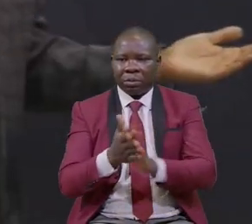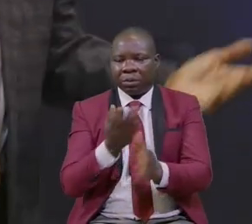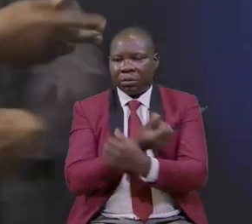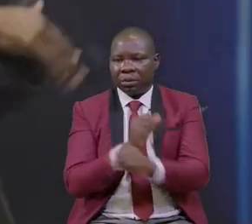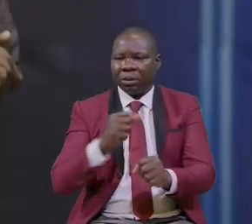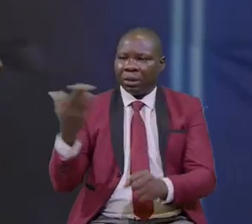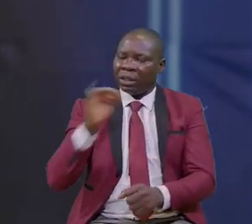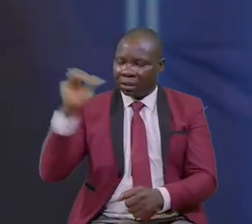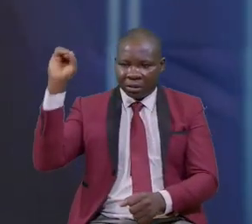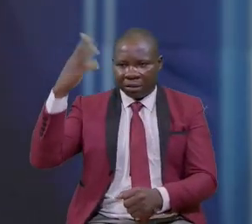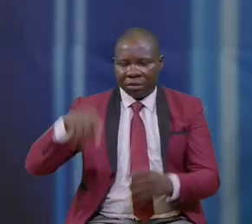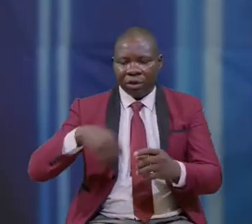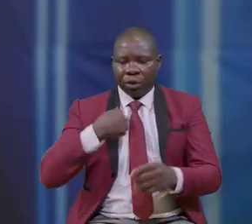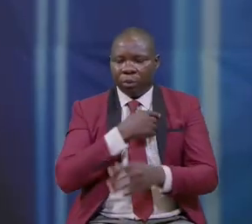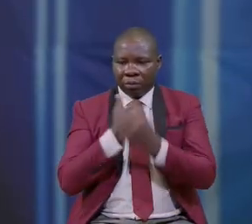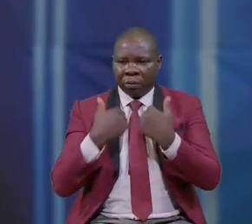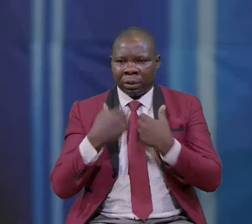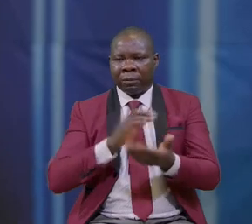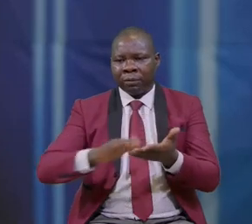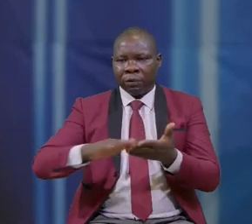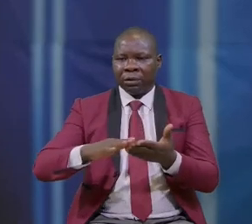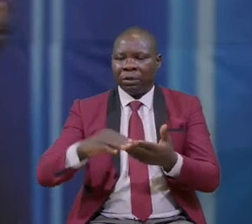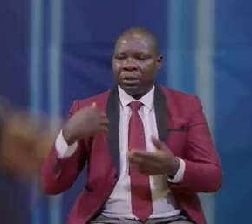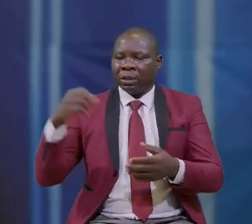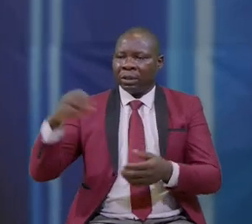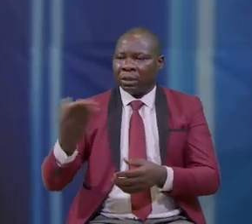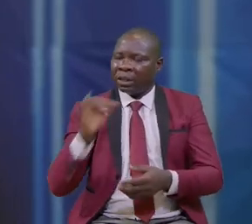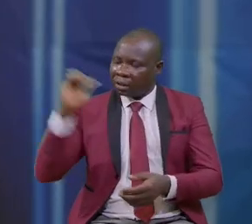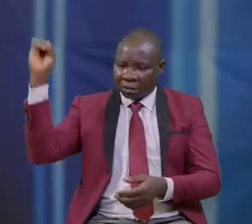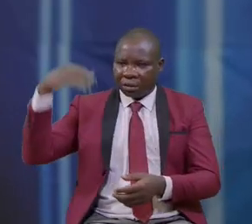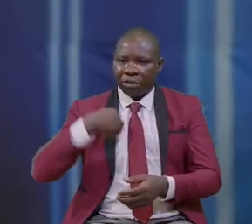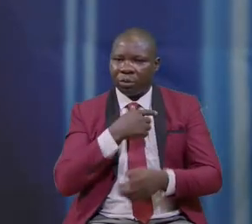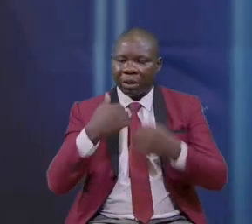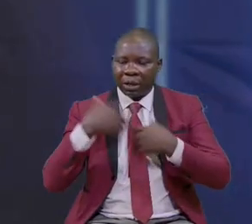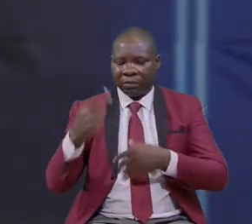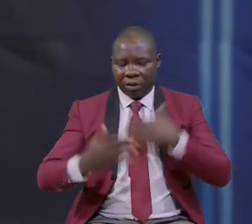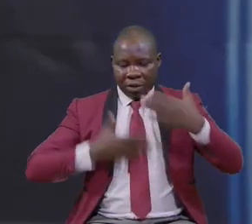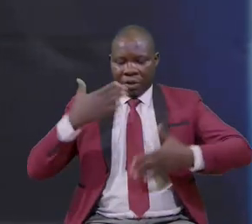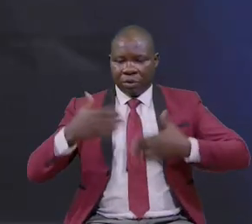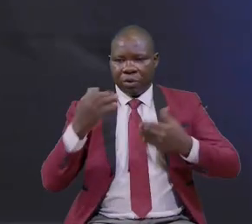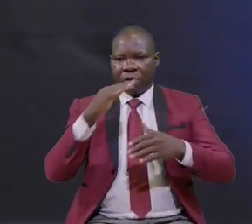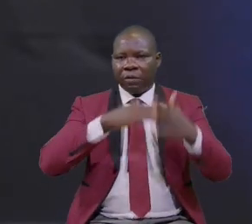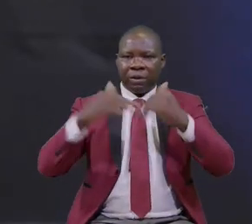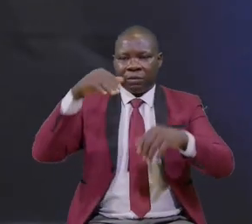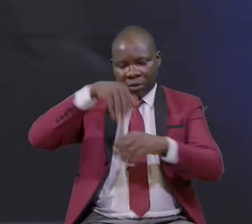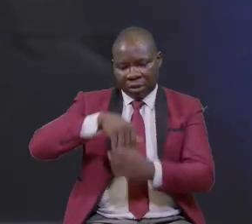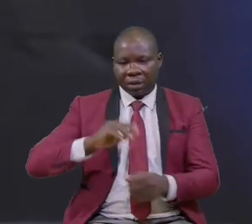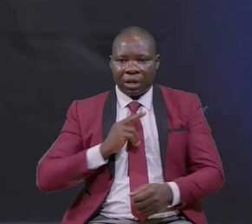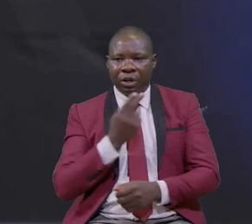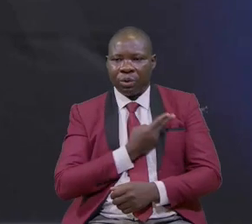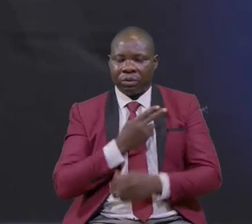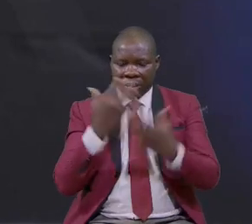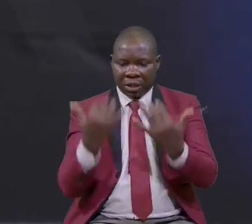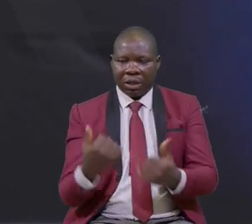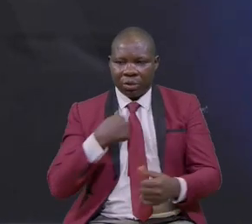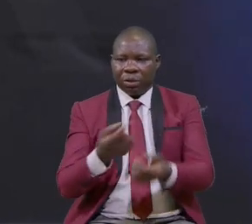pardon, il y a la grâce pour avoir la joie du ciel dans nos cœurs. Maintenant, nous venons au